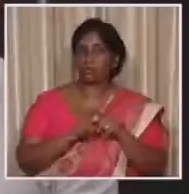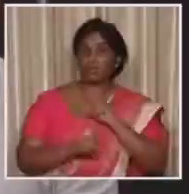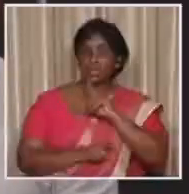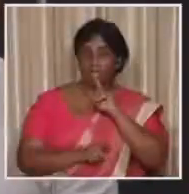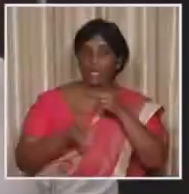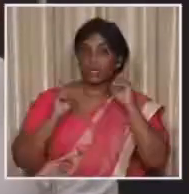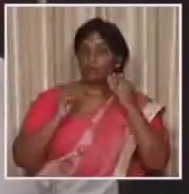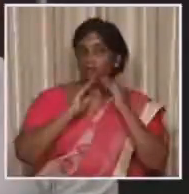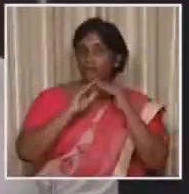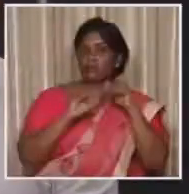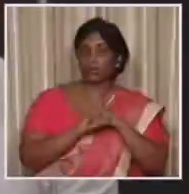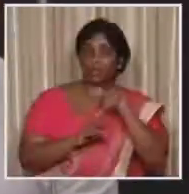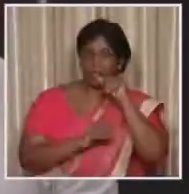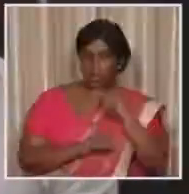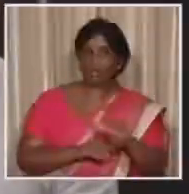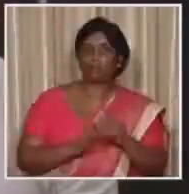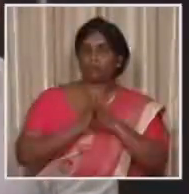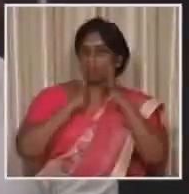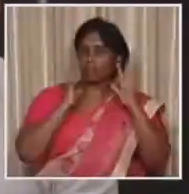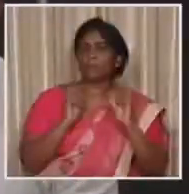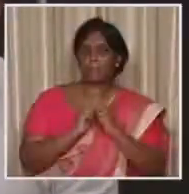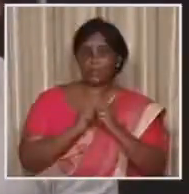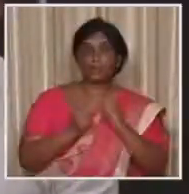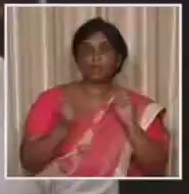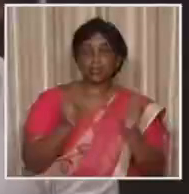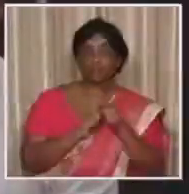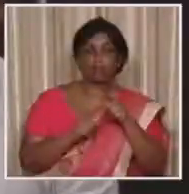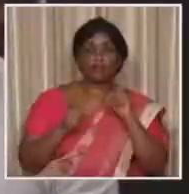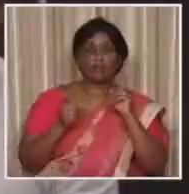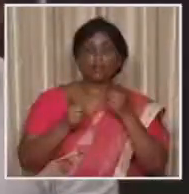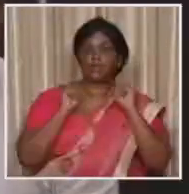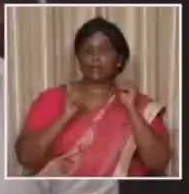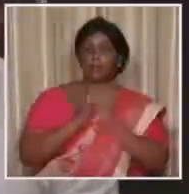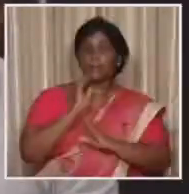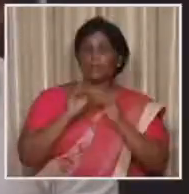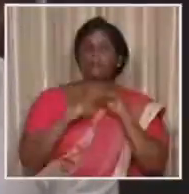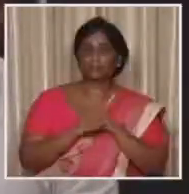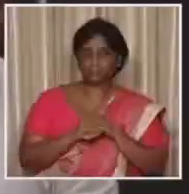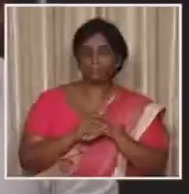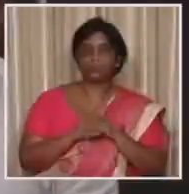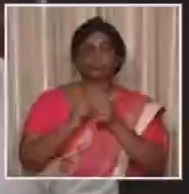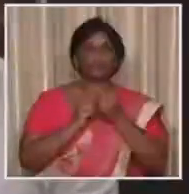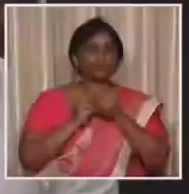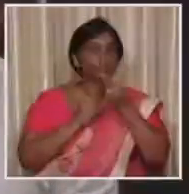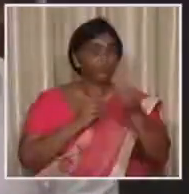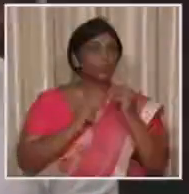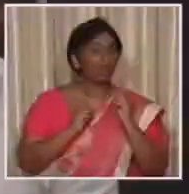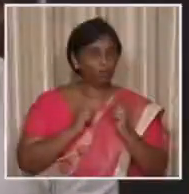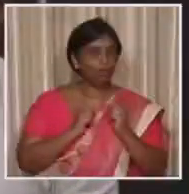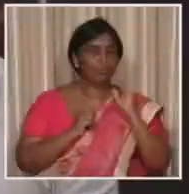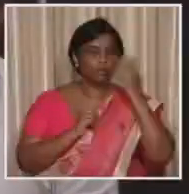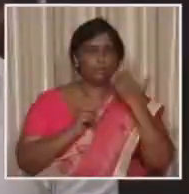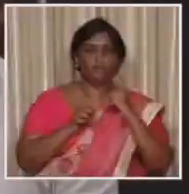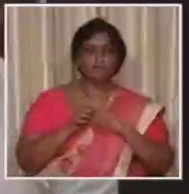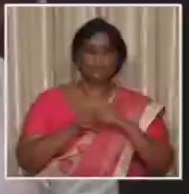මේ ක්‍රීඩාංගර ඇත්තසම මහ විනාශයක්. ක්‍රිකට් ක්‍රීඩා වල ක්‍රීඩා අමාත්‍යංශය ඇතුලේ මේක කොහොමද දුන්නේ කියන එක පිළිබඳව විශේෂයෙන්